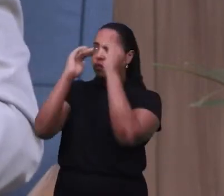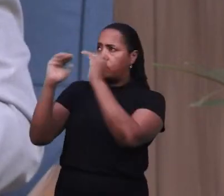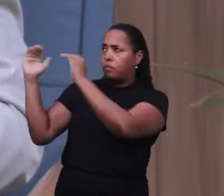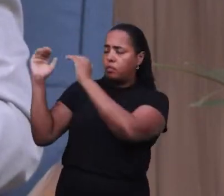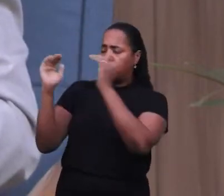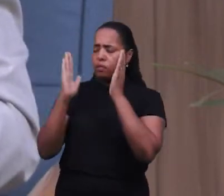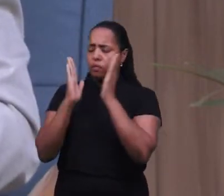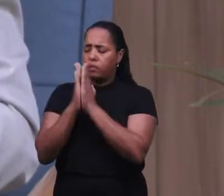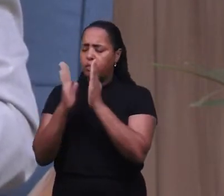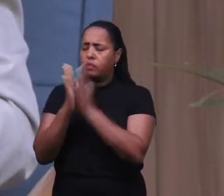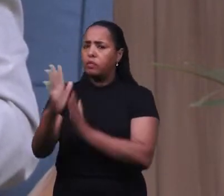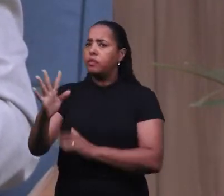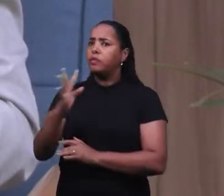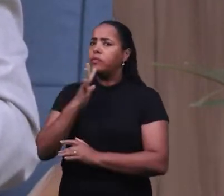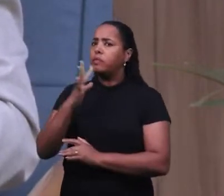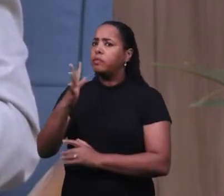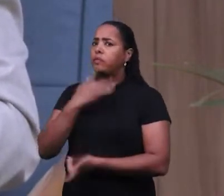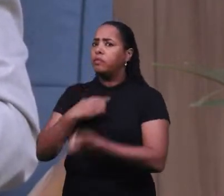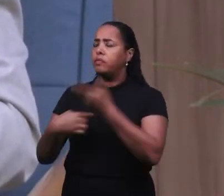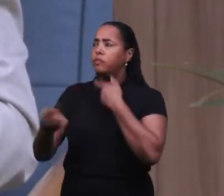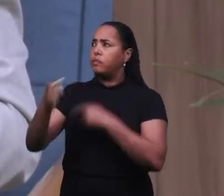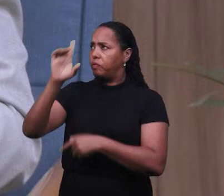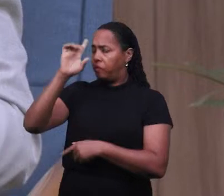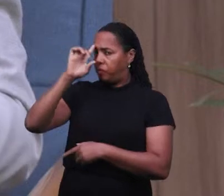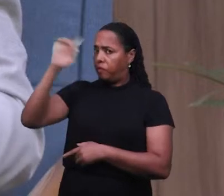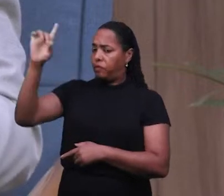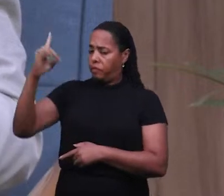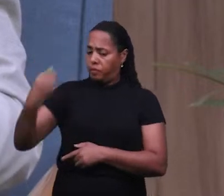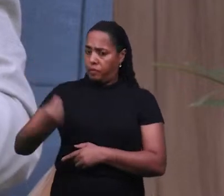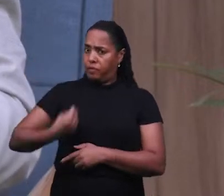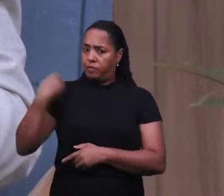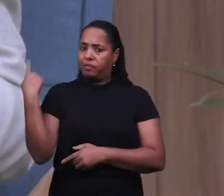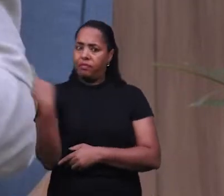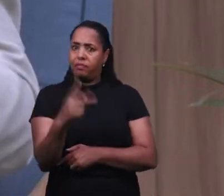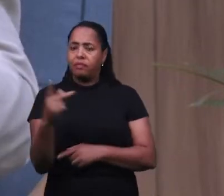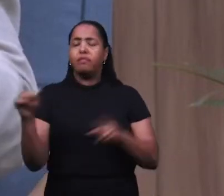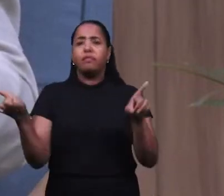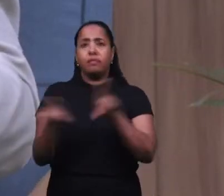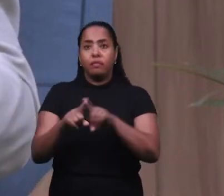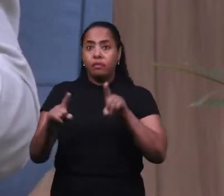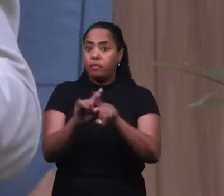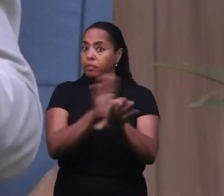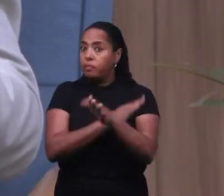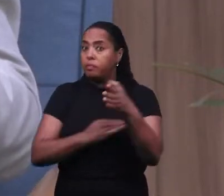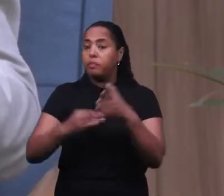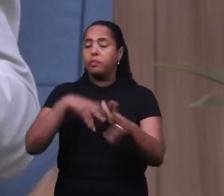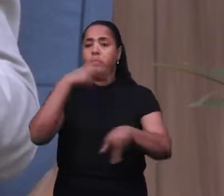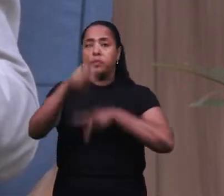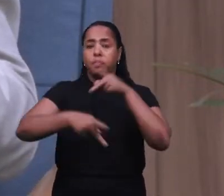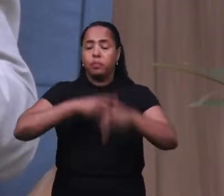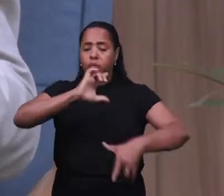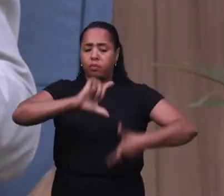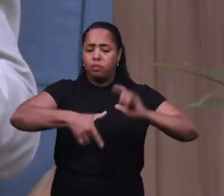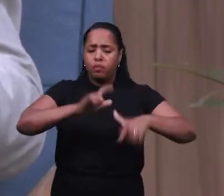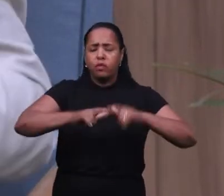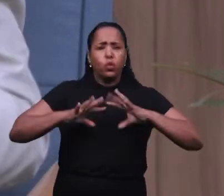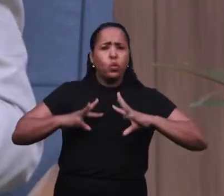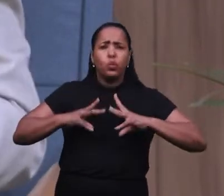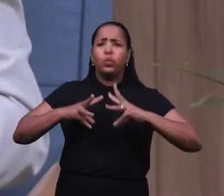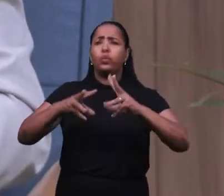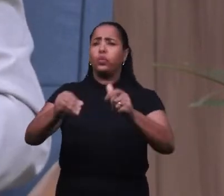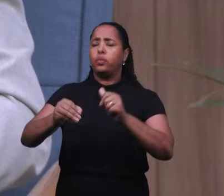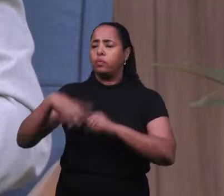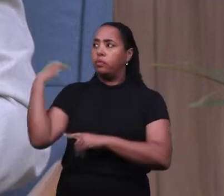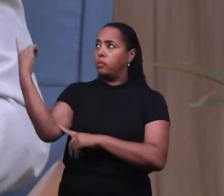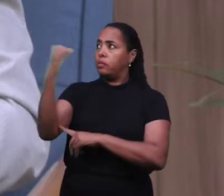posture d'obéissance à Dieu et de recherche pour connaître sa volonté à lui. Et aussi pour tout le peuple